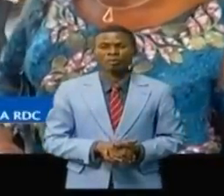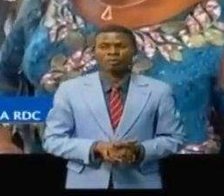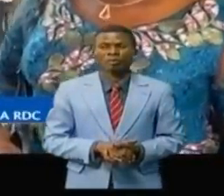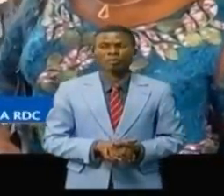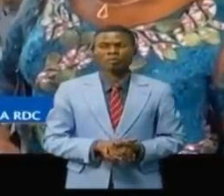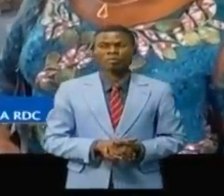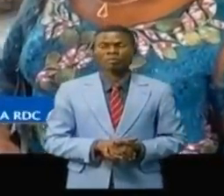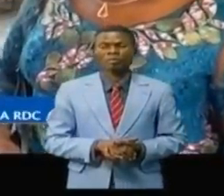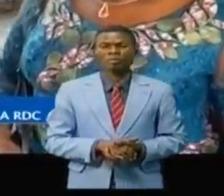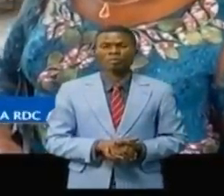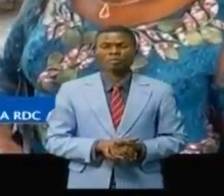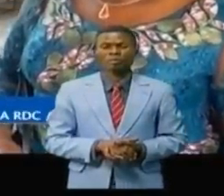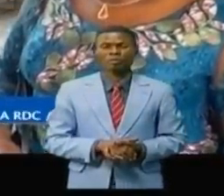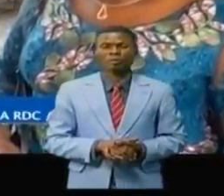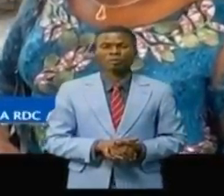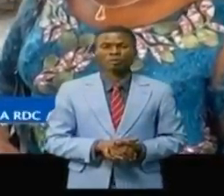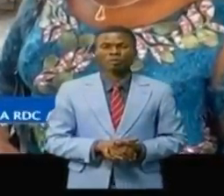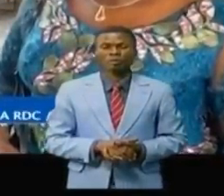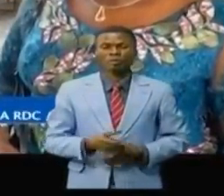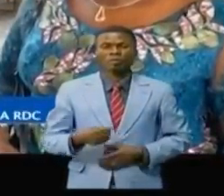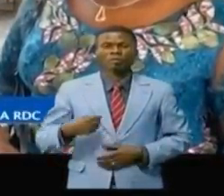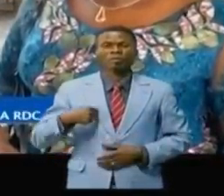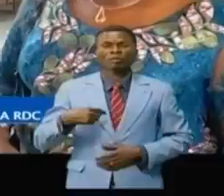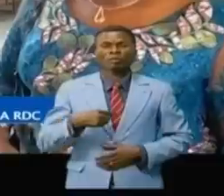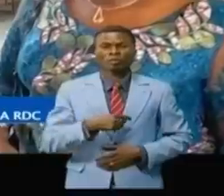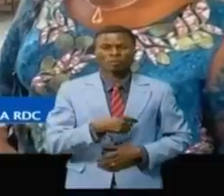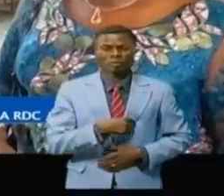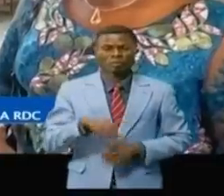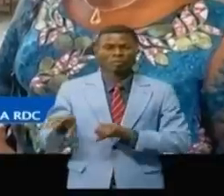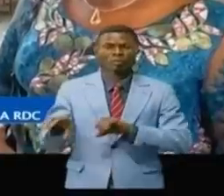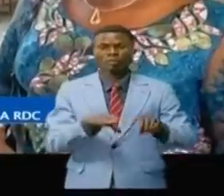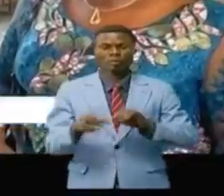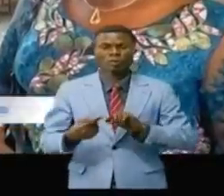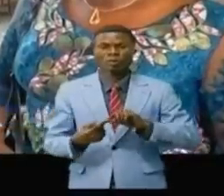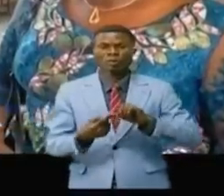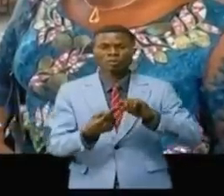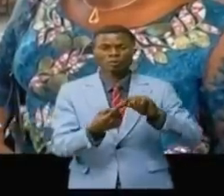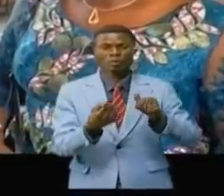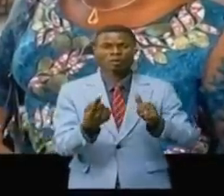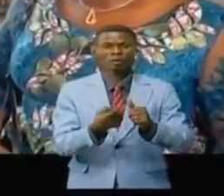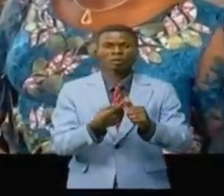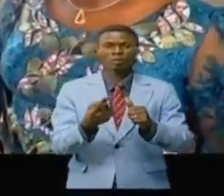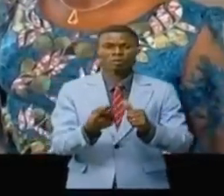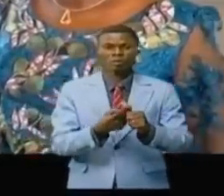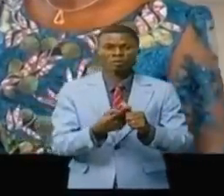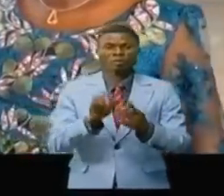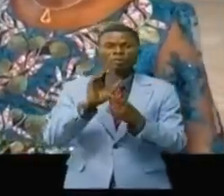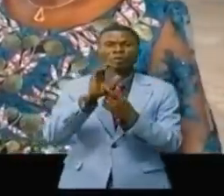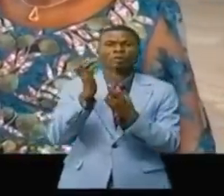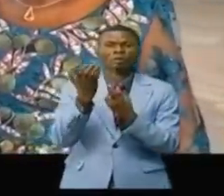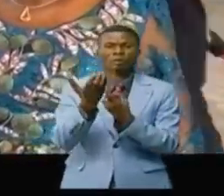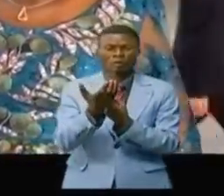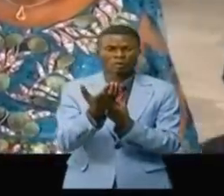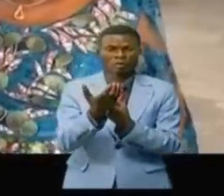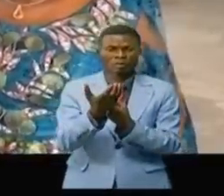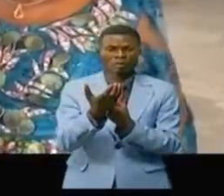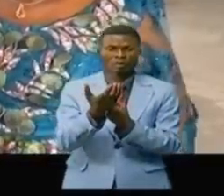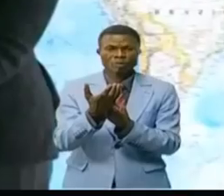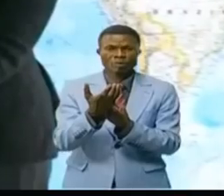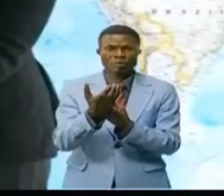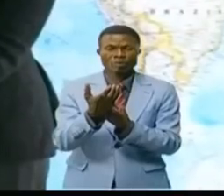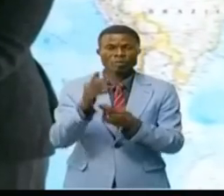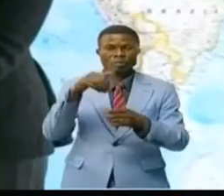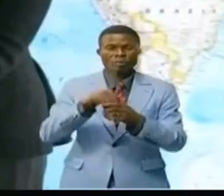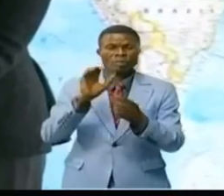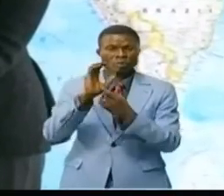RDC, le président de la République, a mis un accent particulier sur la culture. Et dans